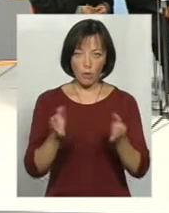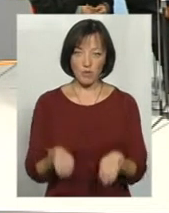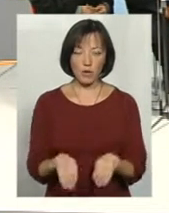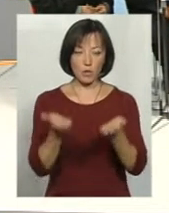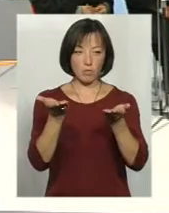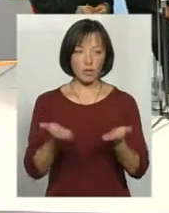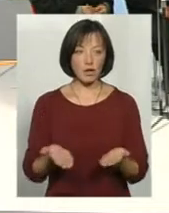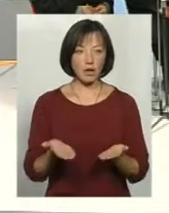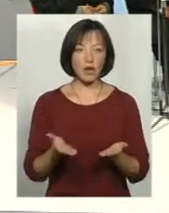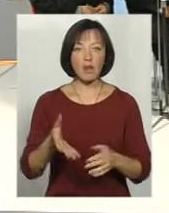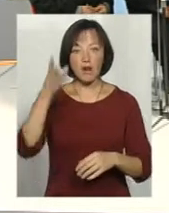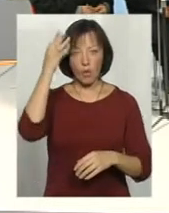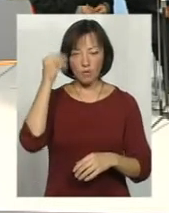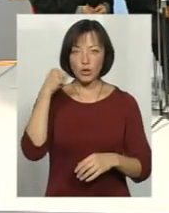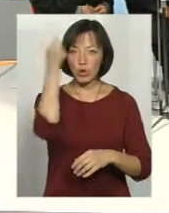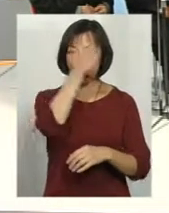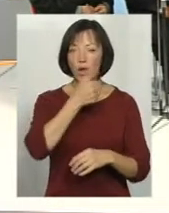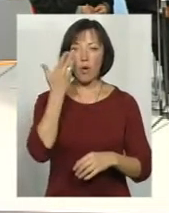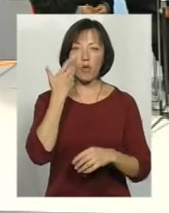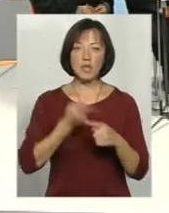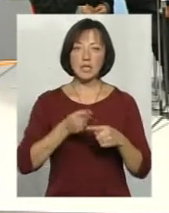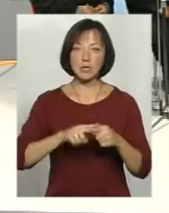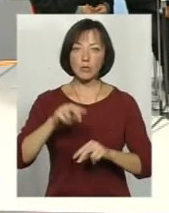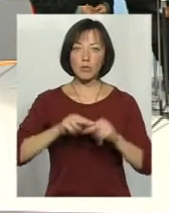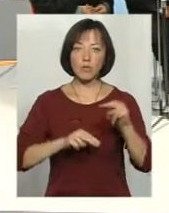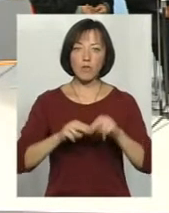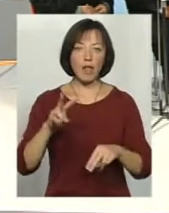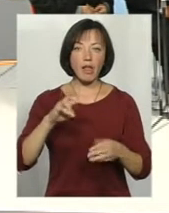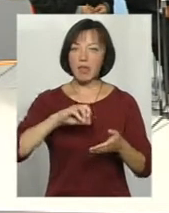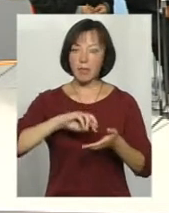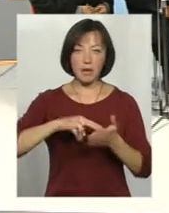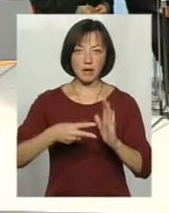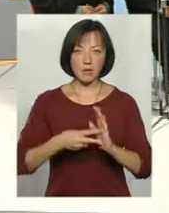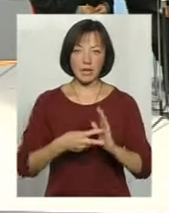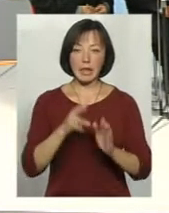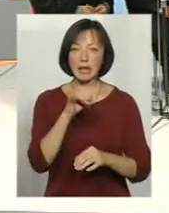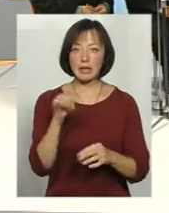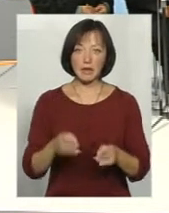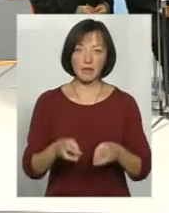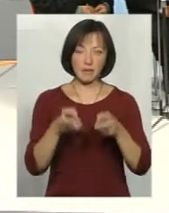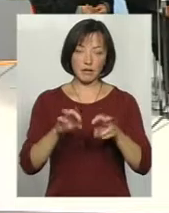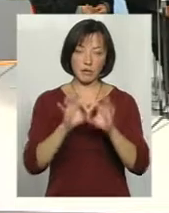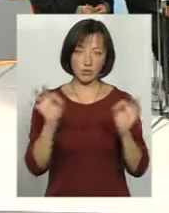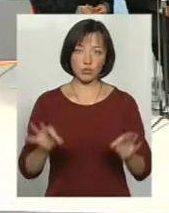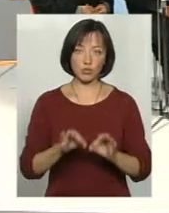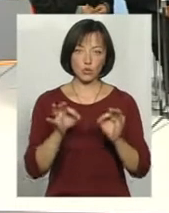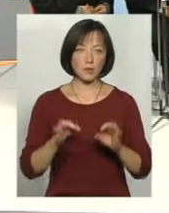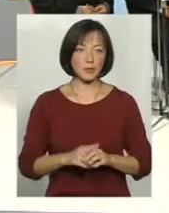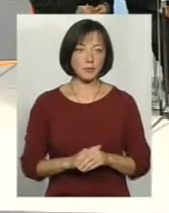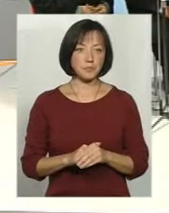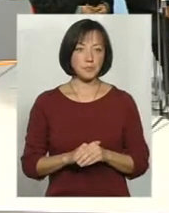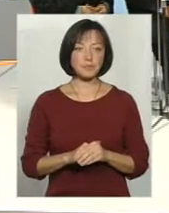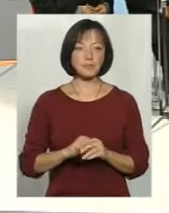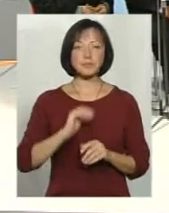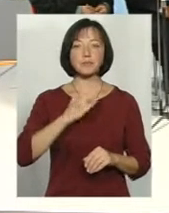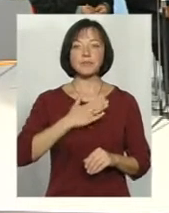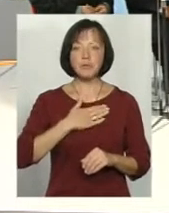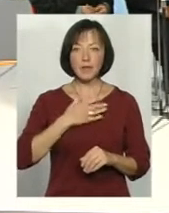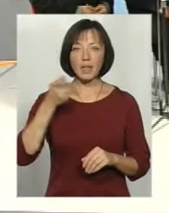враховуючи ті роки, коли це будувалося, не передбачалося ніколи ні ліфта. Ну, наші предки